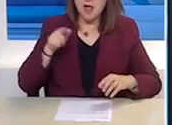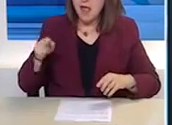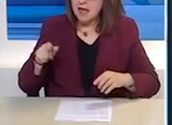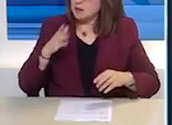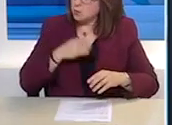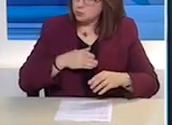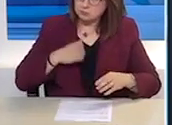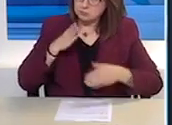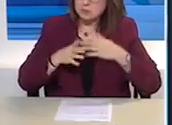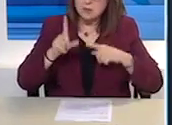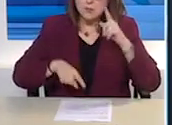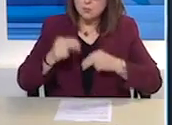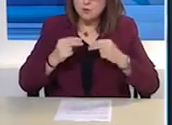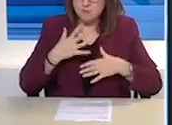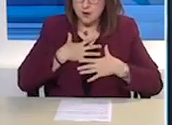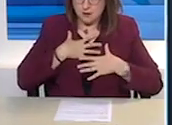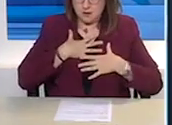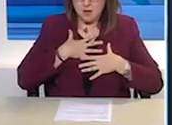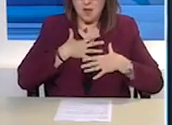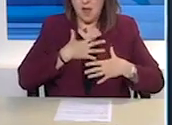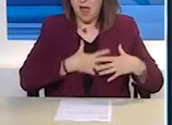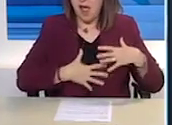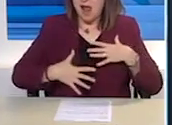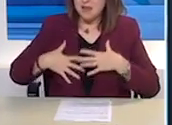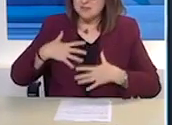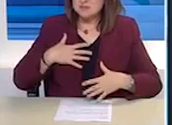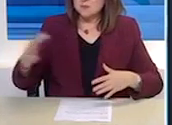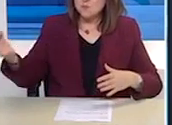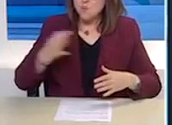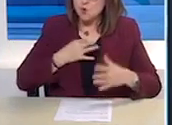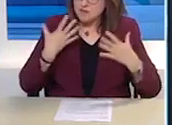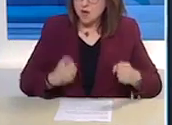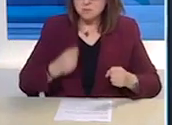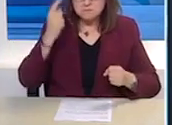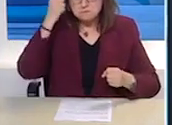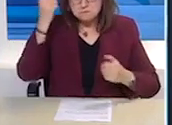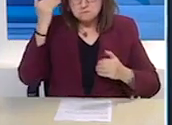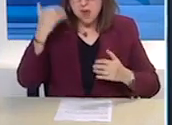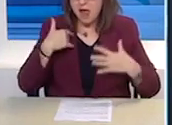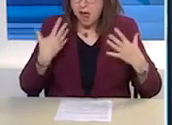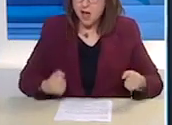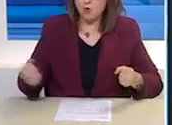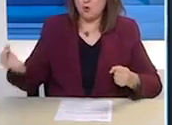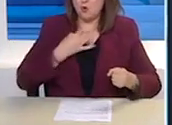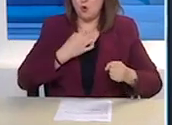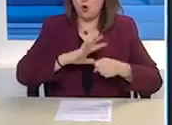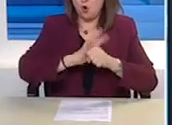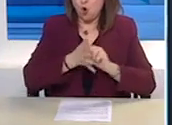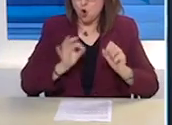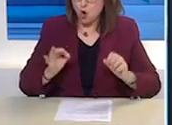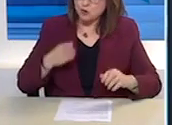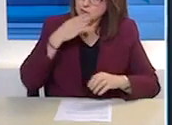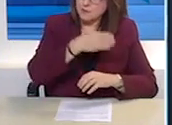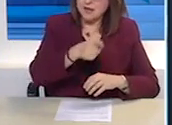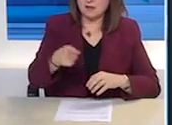ασθενείς με αναπνευστικά προβλήματα που δυνητικά έχουν μολυνθεί από το νέο κορονοϊό. Αυτό γίνεται